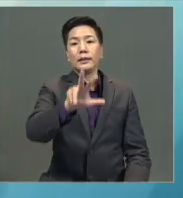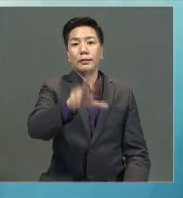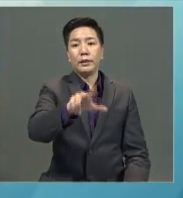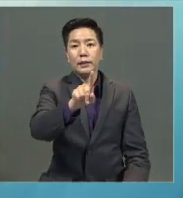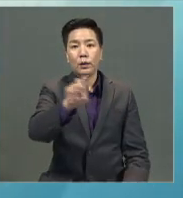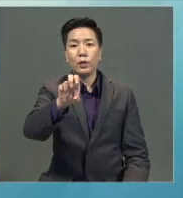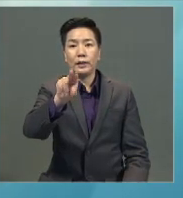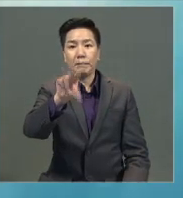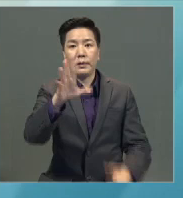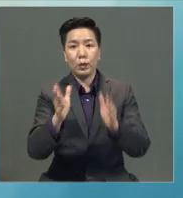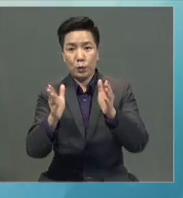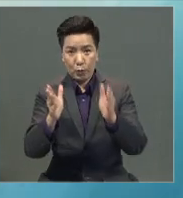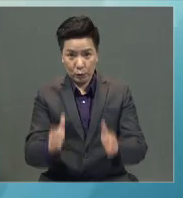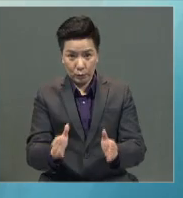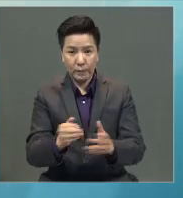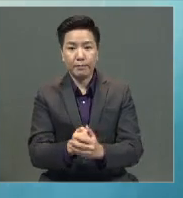3135